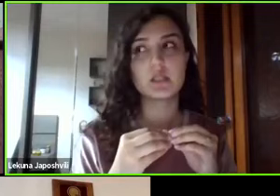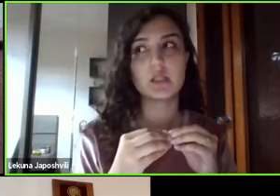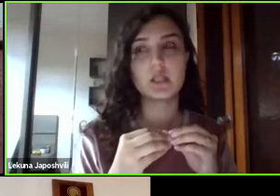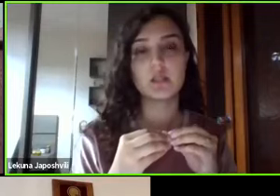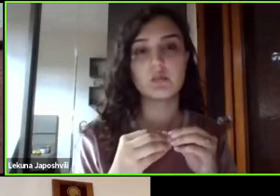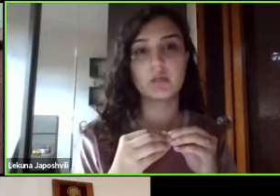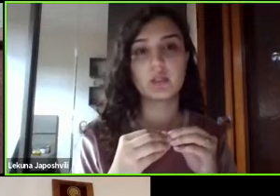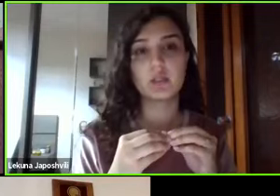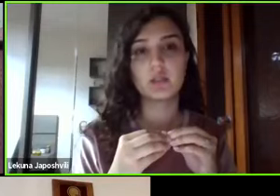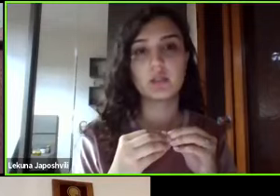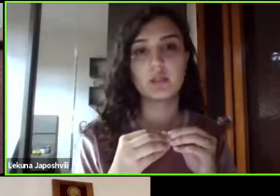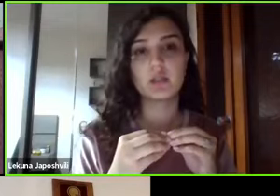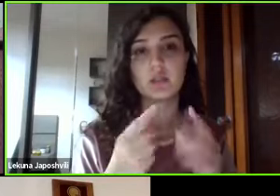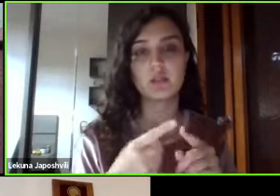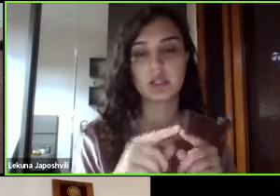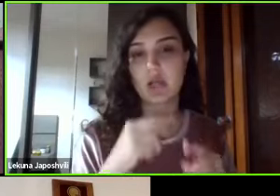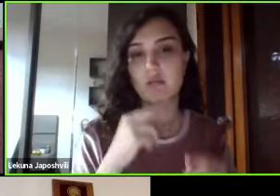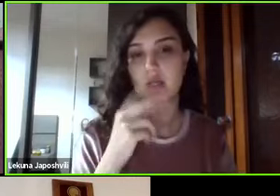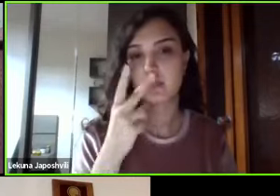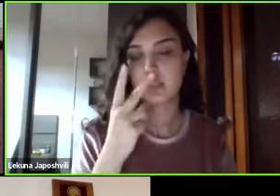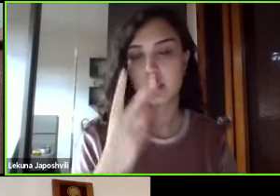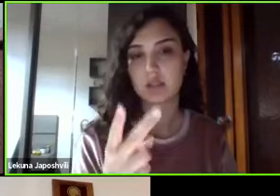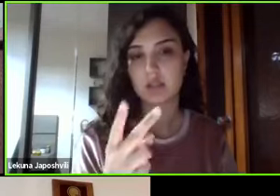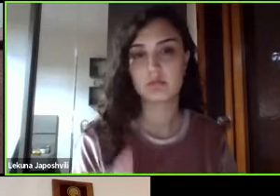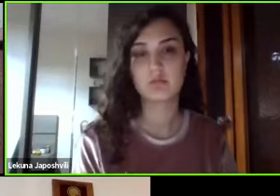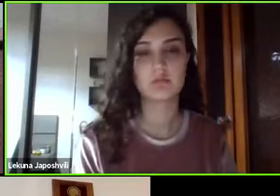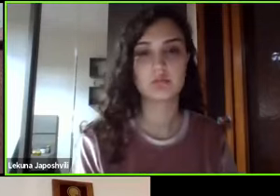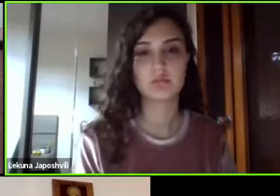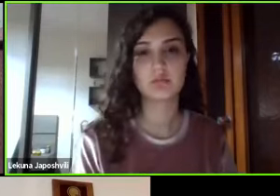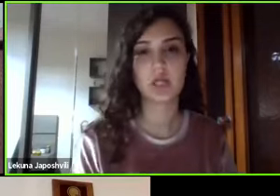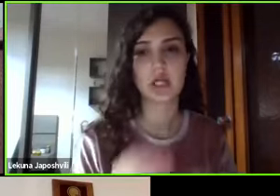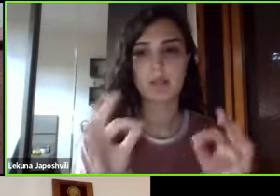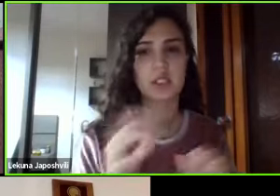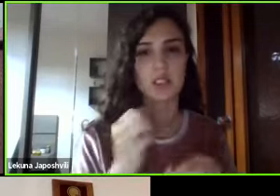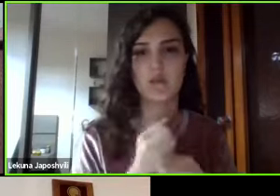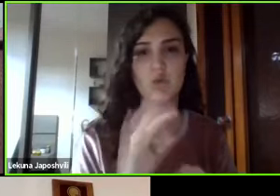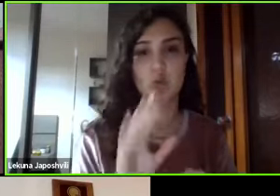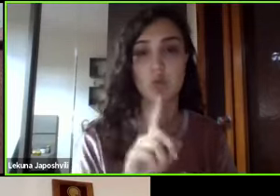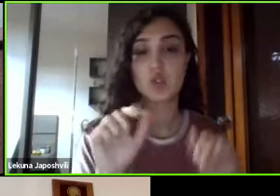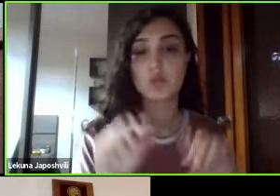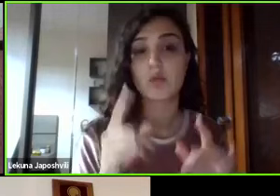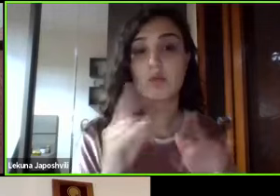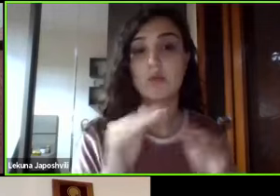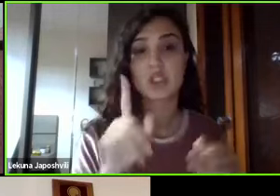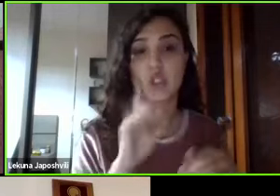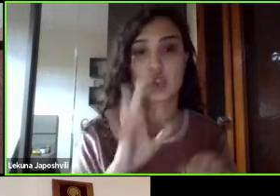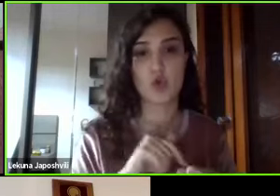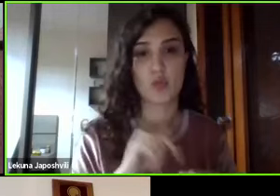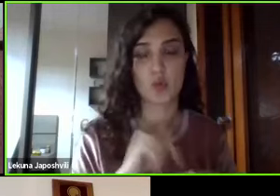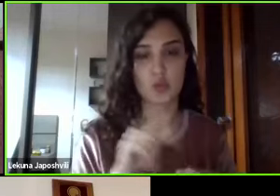რომ შევხედოთ, დავაკვირდეთ, არ გავაკეთოთ არაფერი, რამაც შეიძლება ბავშვს მოუტანოს დისკომფორტი.